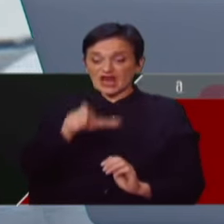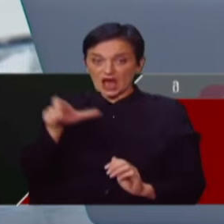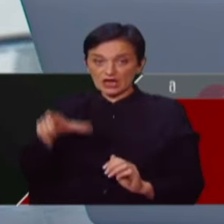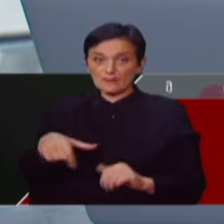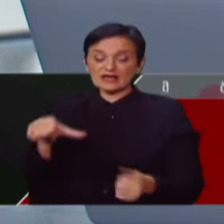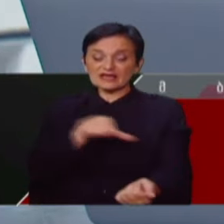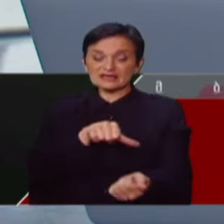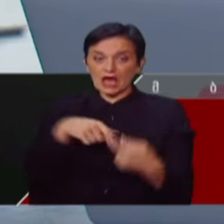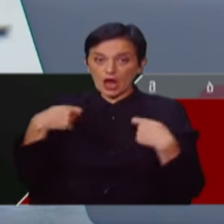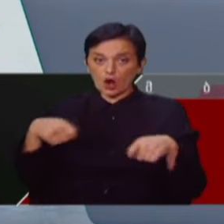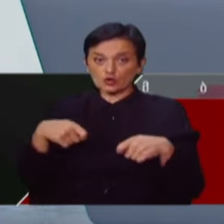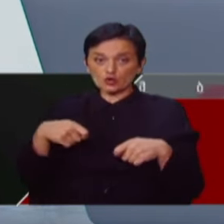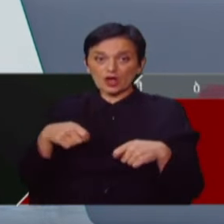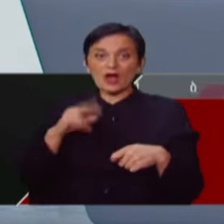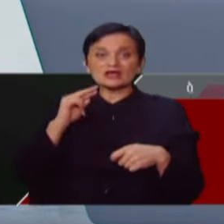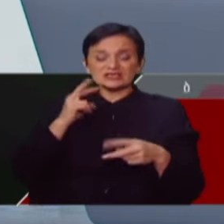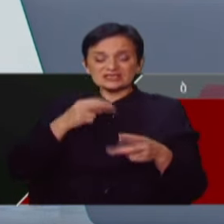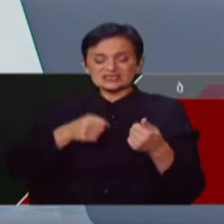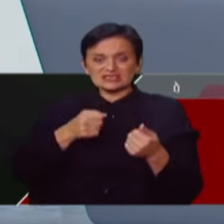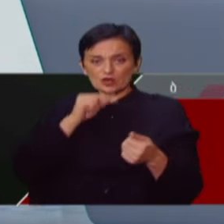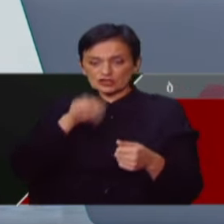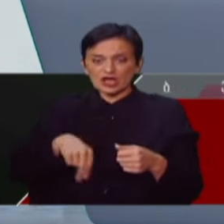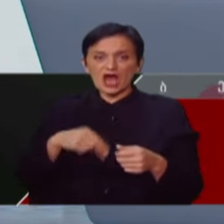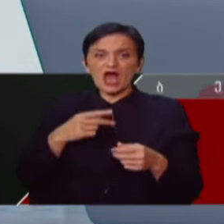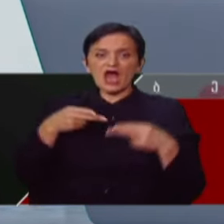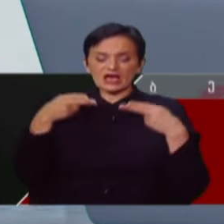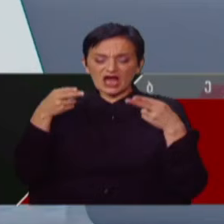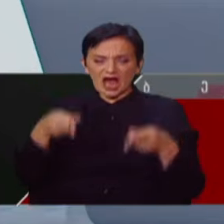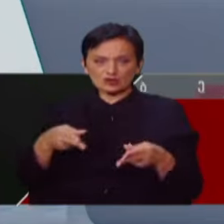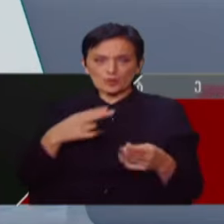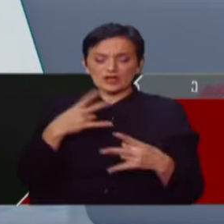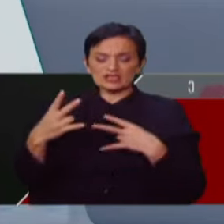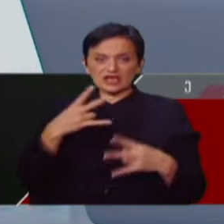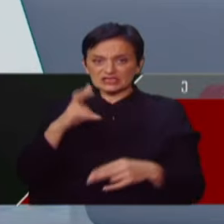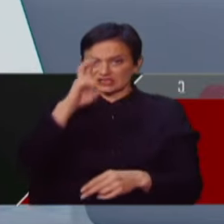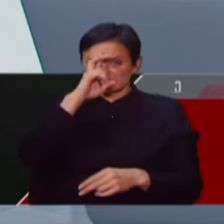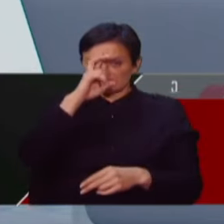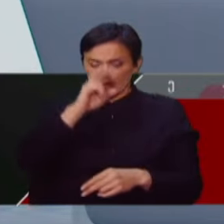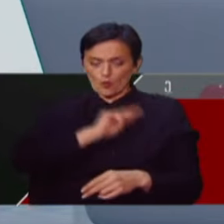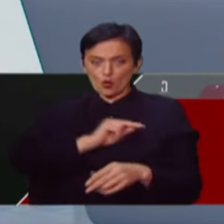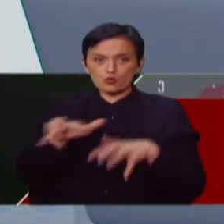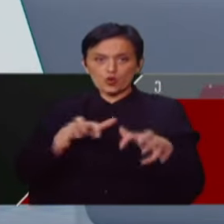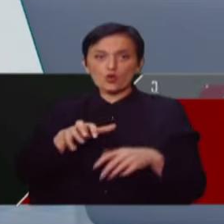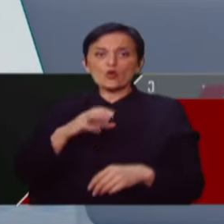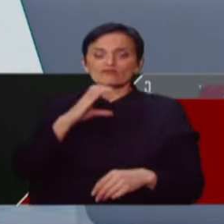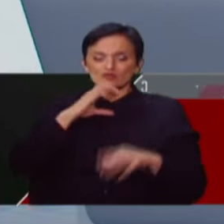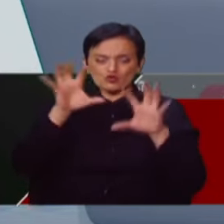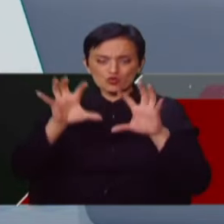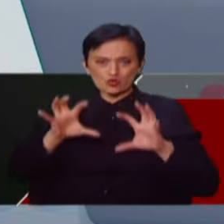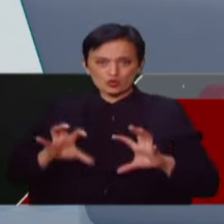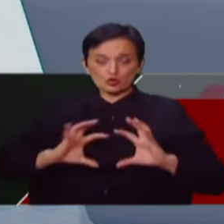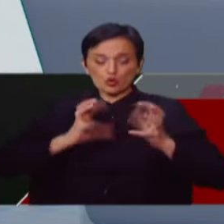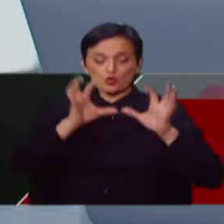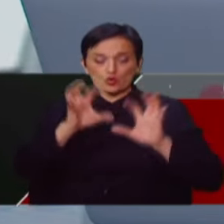პირებს, ნარკორეალიზატორებს, სქესობრივ დანაშაულებს, ყაჩაღობას, ტერორიზმს, კორუფციულ და სამხელეო დანაშაულებს, ეგრეთ წოდებულ ქურდულ სამყაროს,